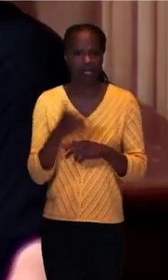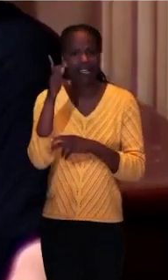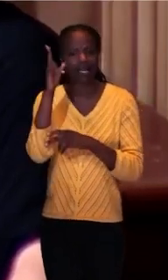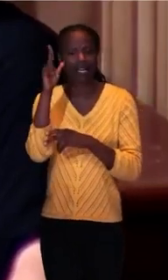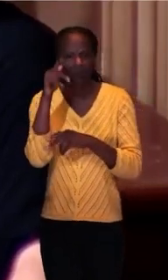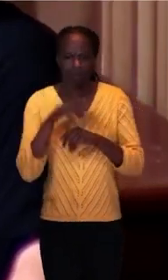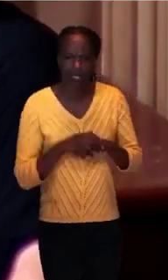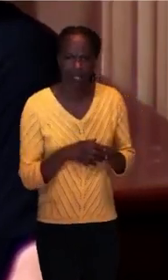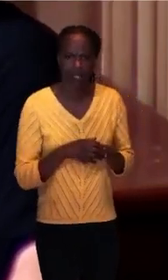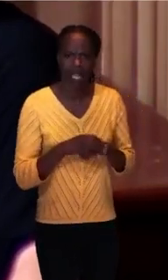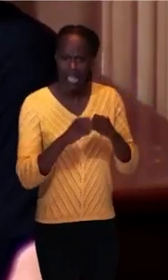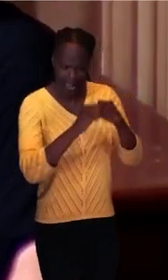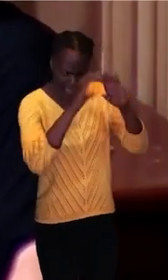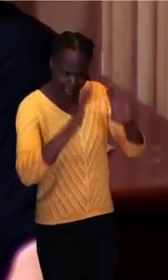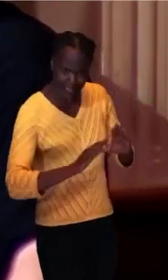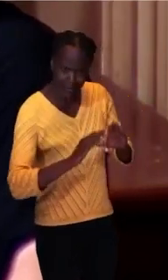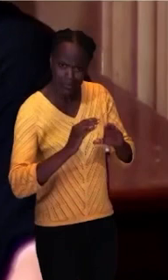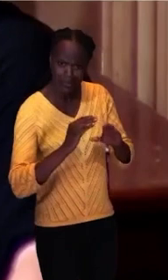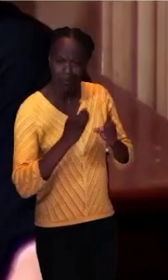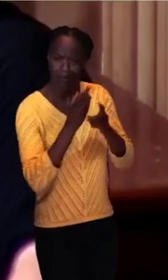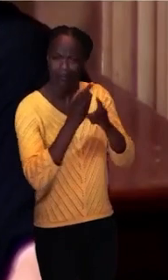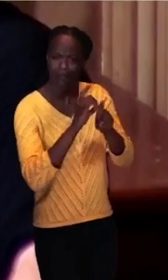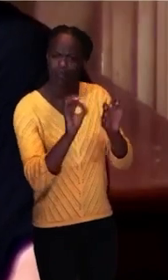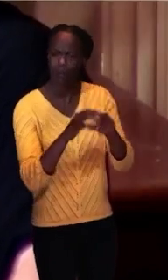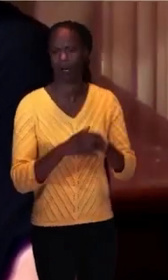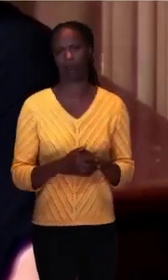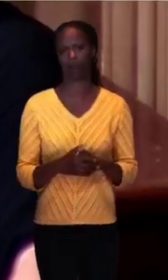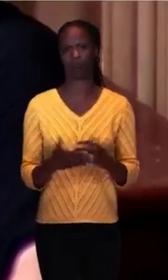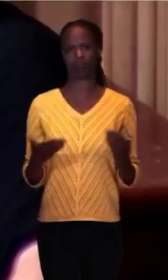la nation. Alors s'il vous plaît, vous